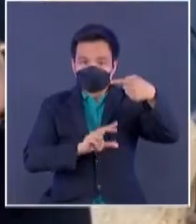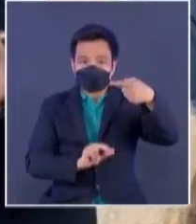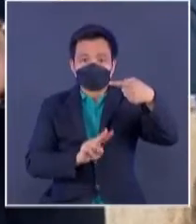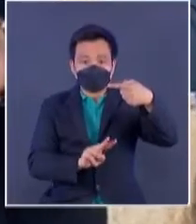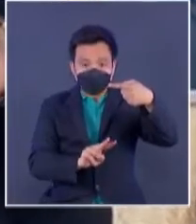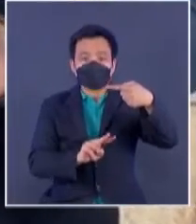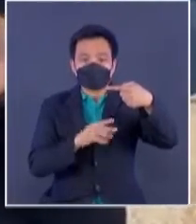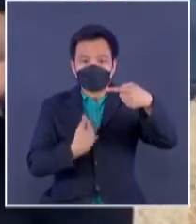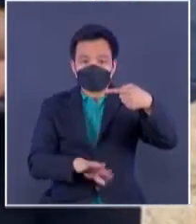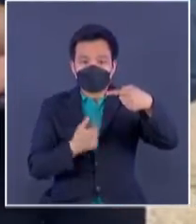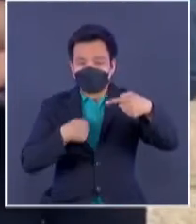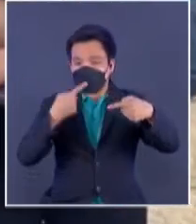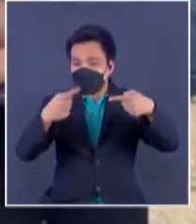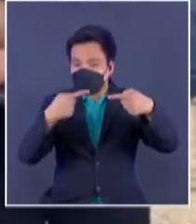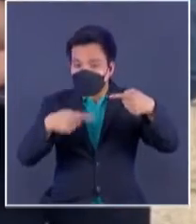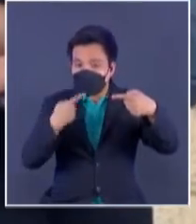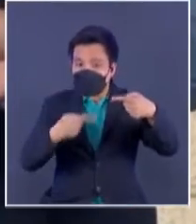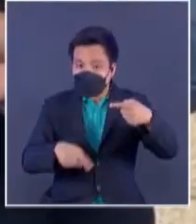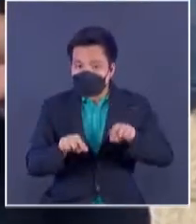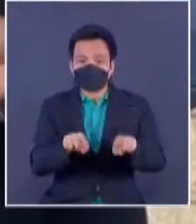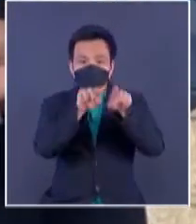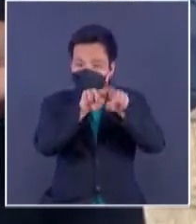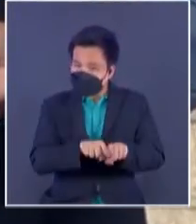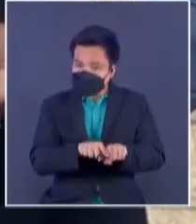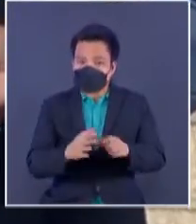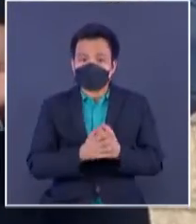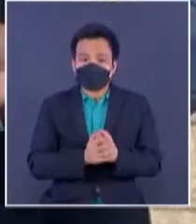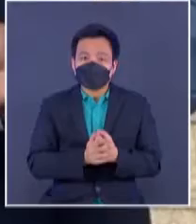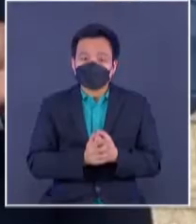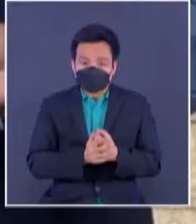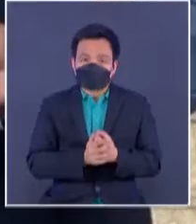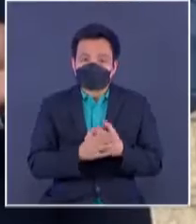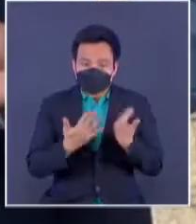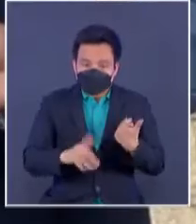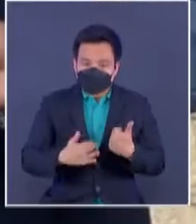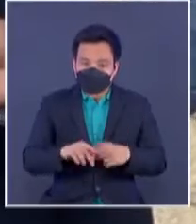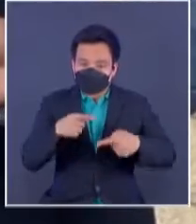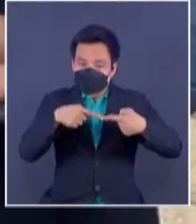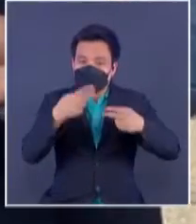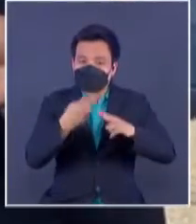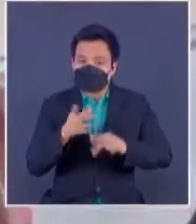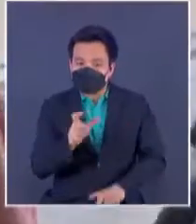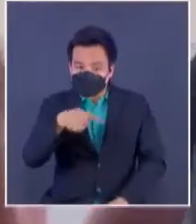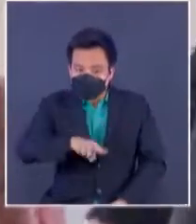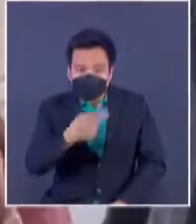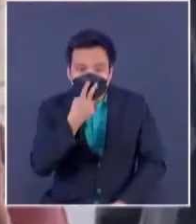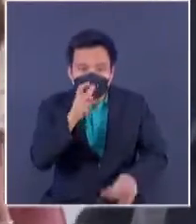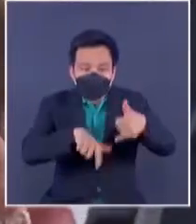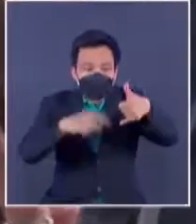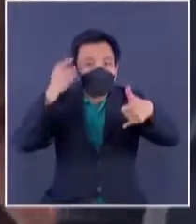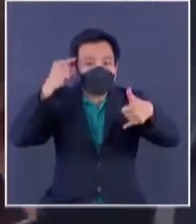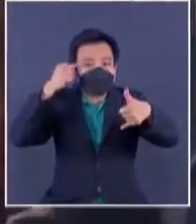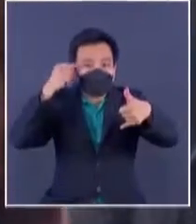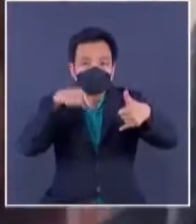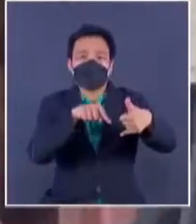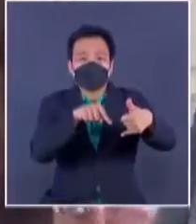ที่อยู่ในระหว่างการดำเนินการฟ้องทางอาญานะคะส่วนหนึ่งมีการพิสูจน์ทราบตัวบุคคลแล้วด้วยค่ะแล้วก็เข้าข่ายดูหมิ่นร่วมด้วยนะ